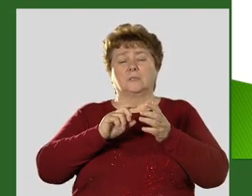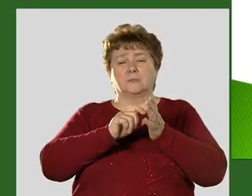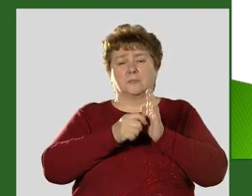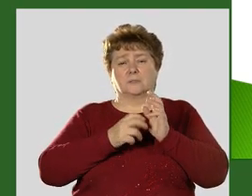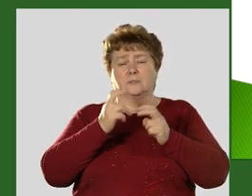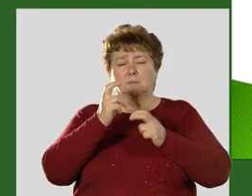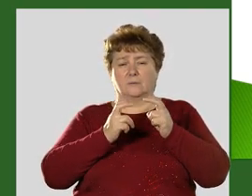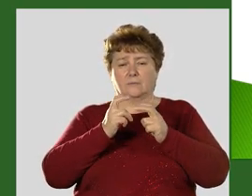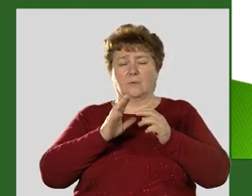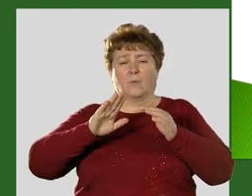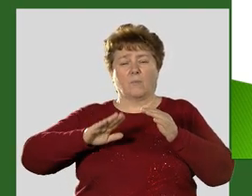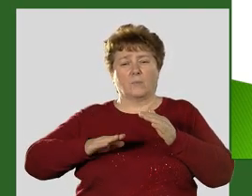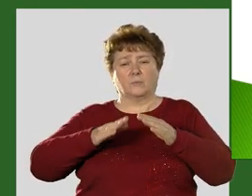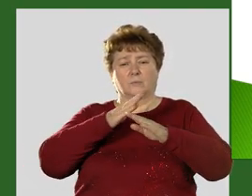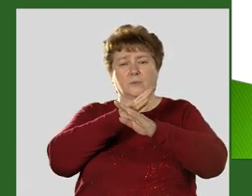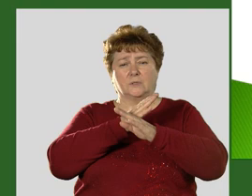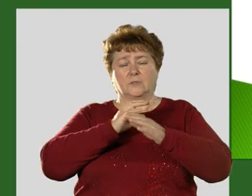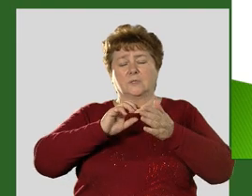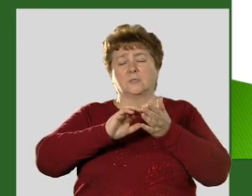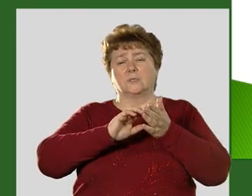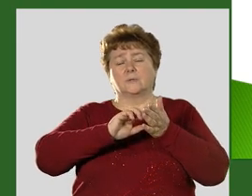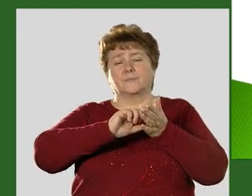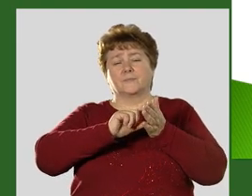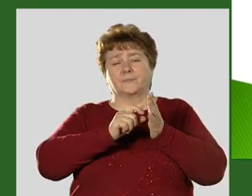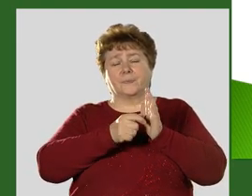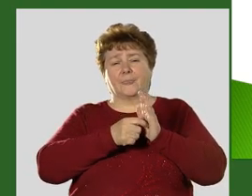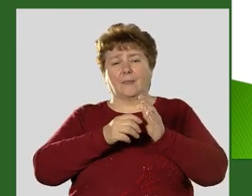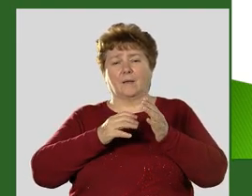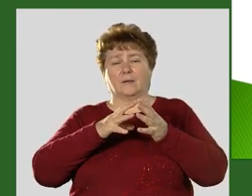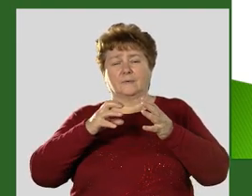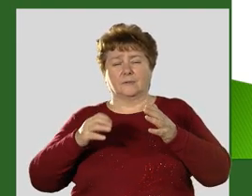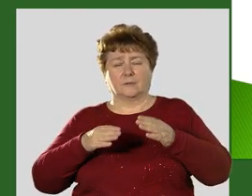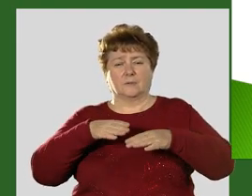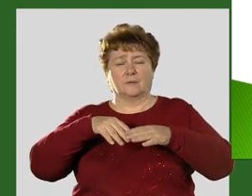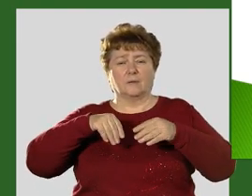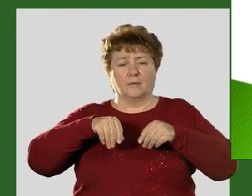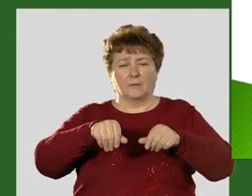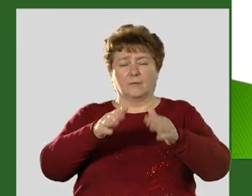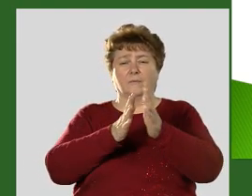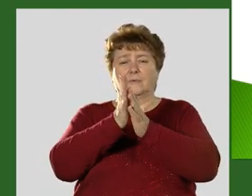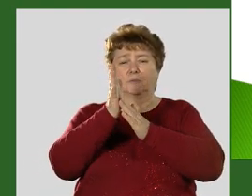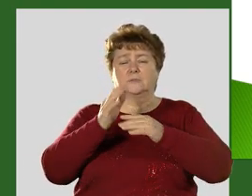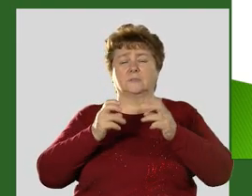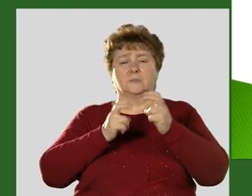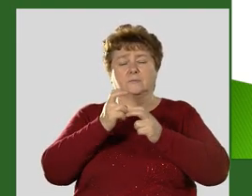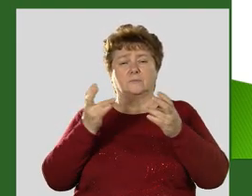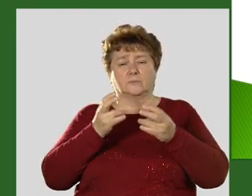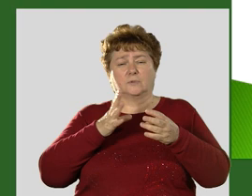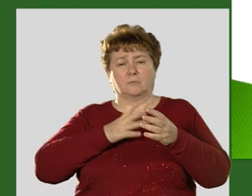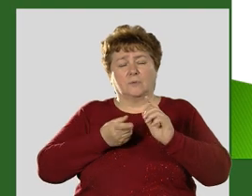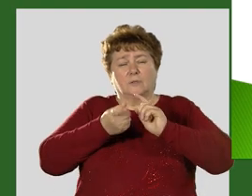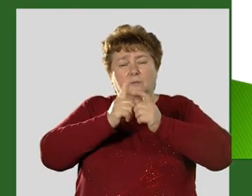заводы. После прекращения выращивания сахарной свеклы отдельные заводы были вынуждены перейти на